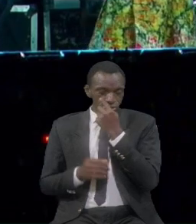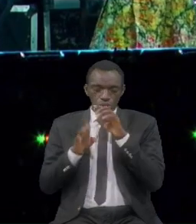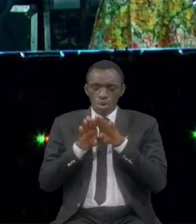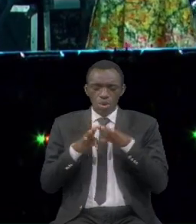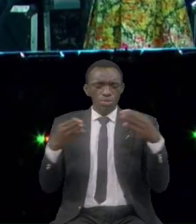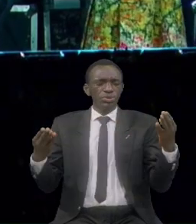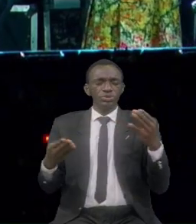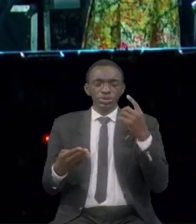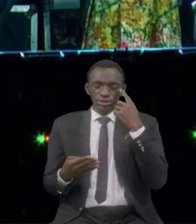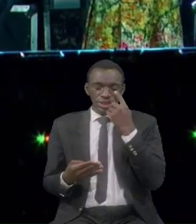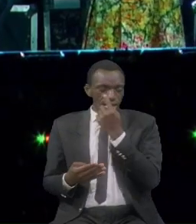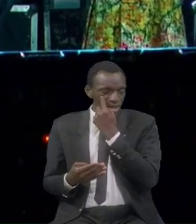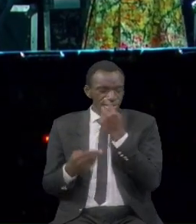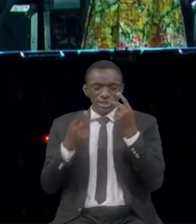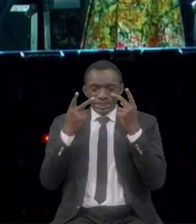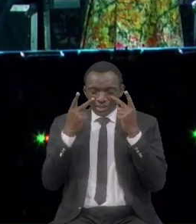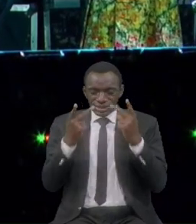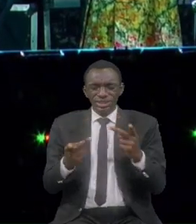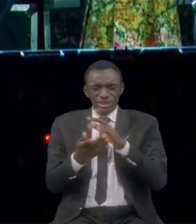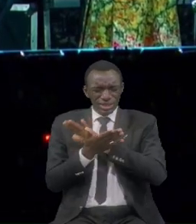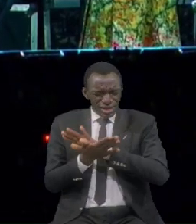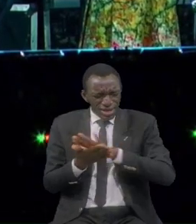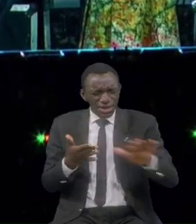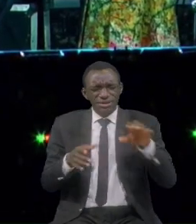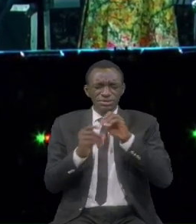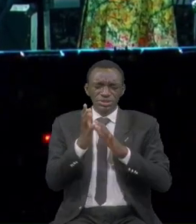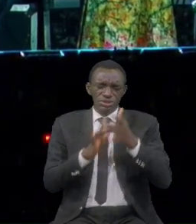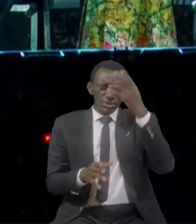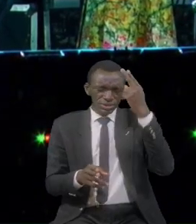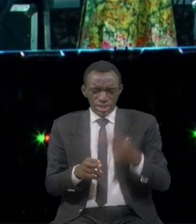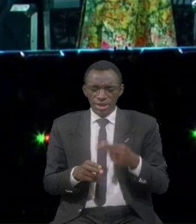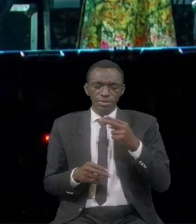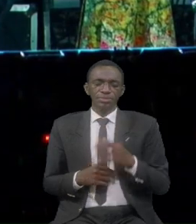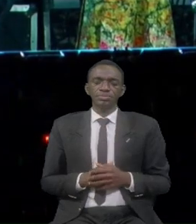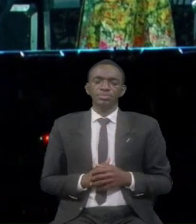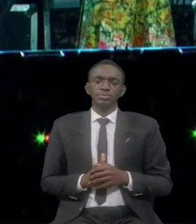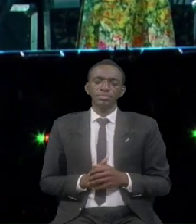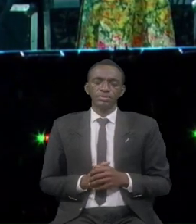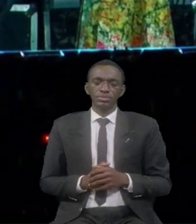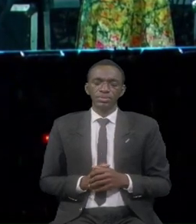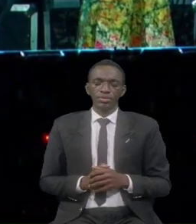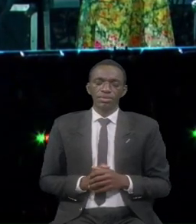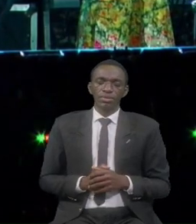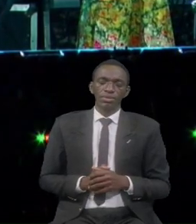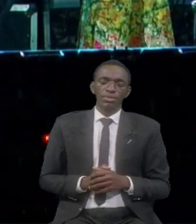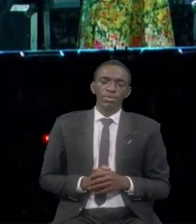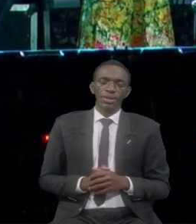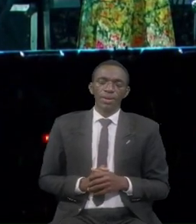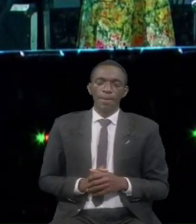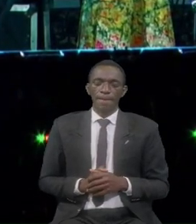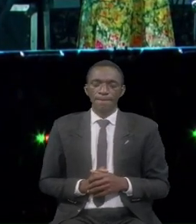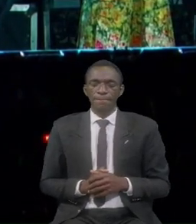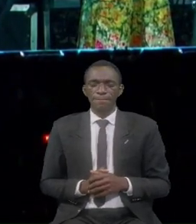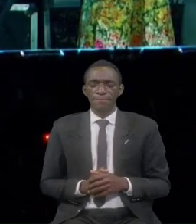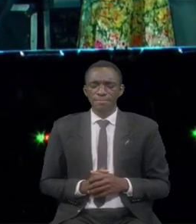see clearly in Jesus' name. Amen. Ang butang mata, maapli og makakita kaglaro sa pangalan